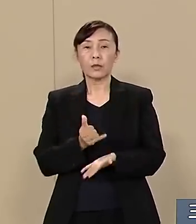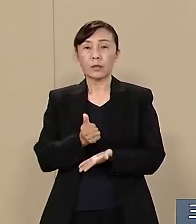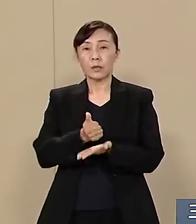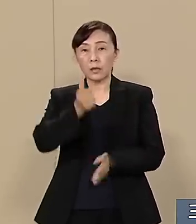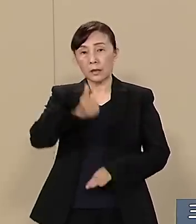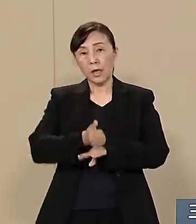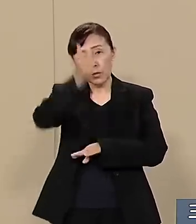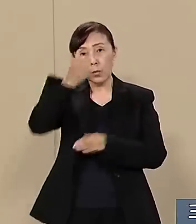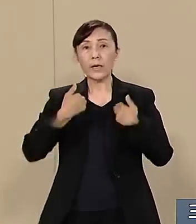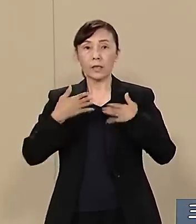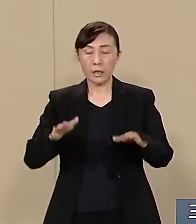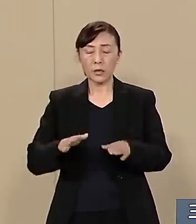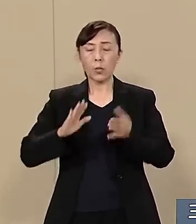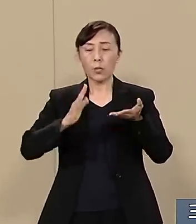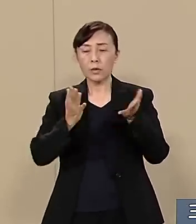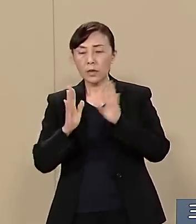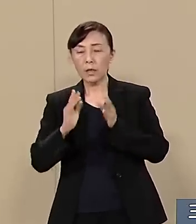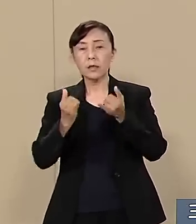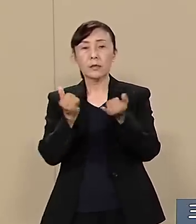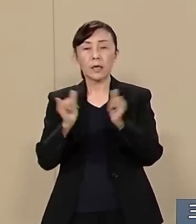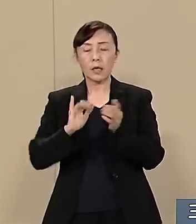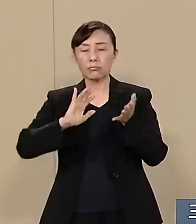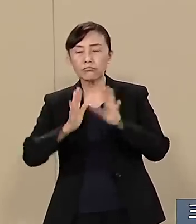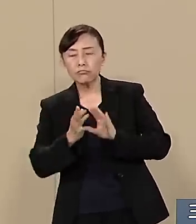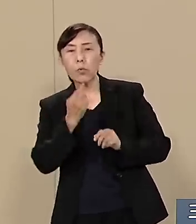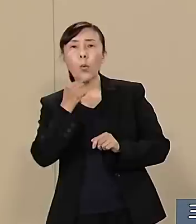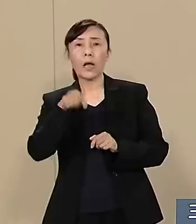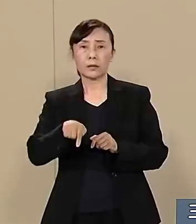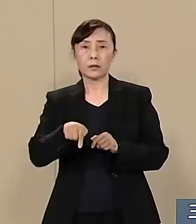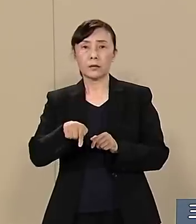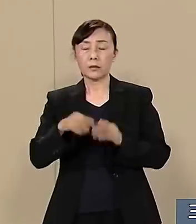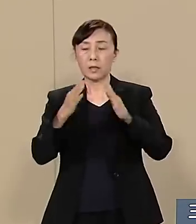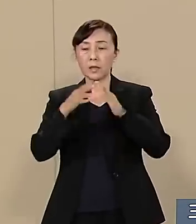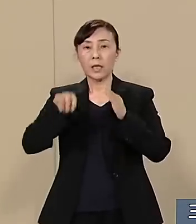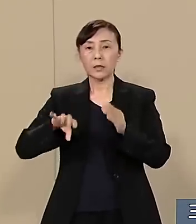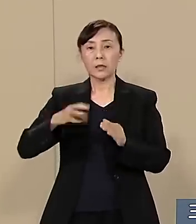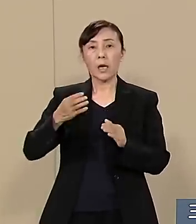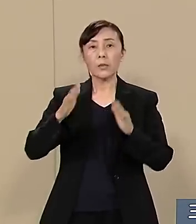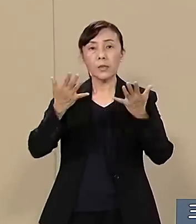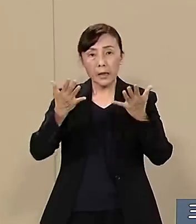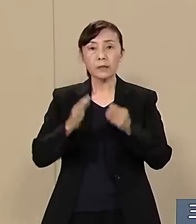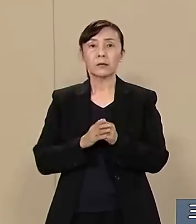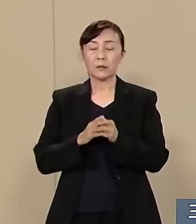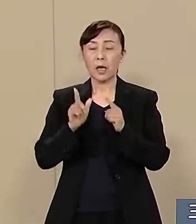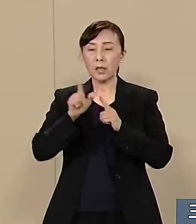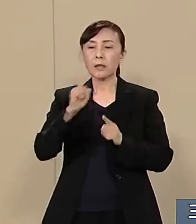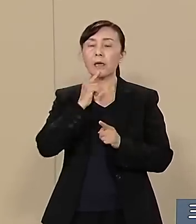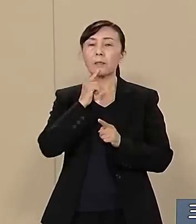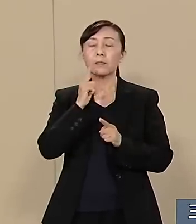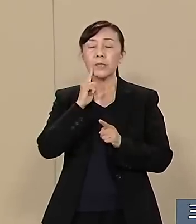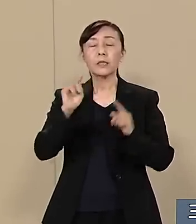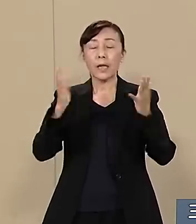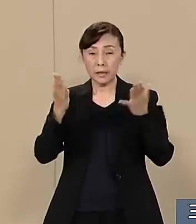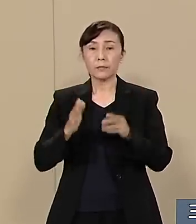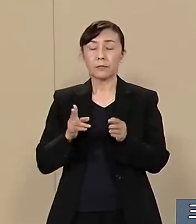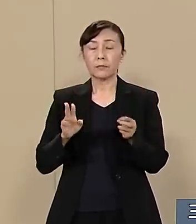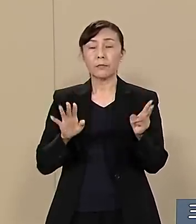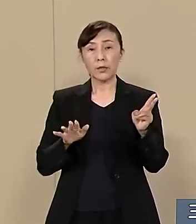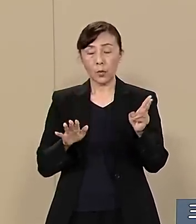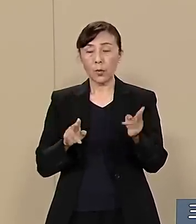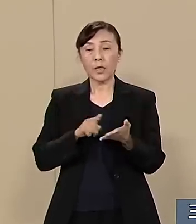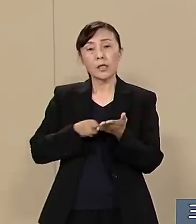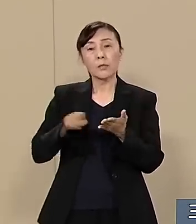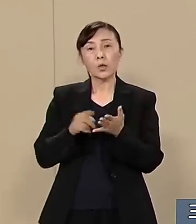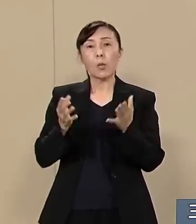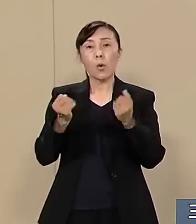おかしななが0になりつつあります家にテレビがなくてもnhk なんか見たくなくてもパソコンやスマホを持っ